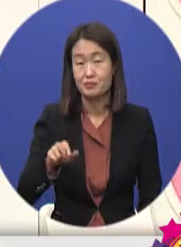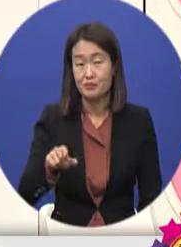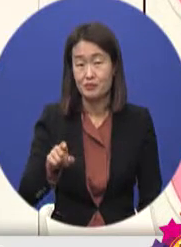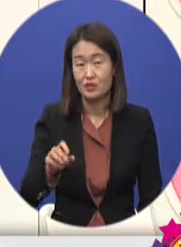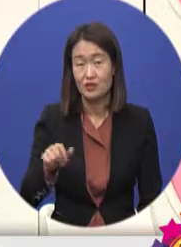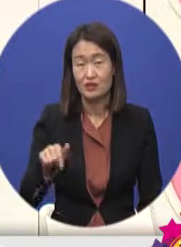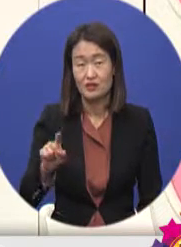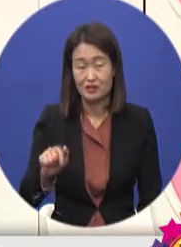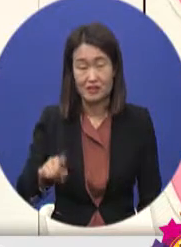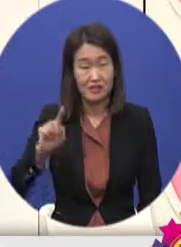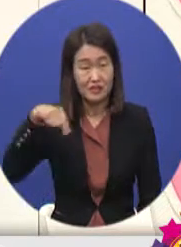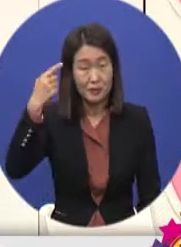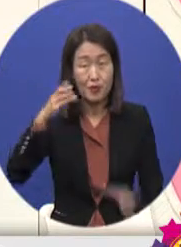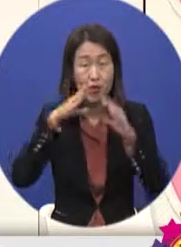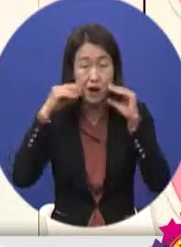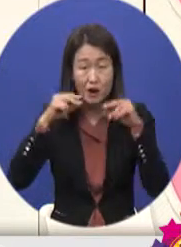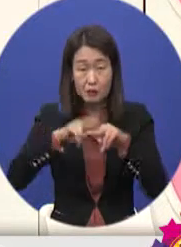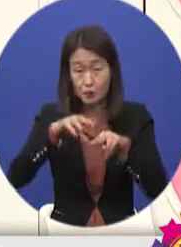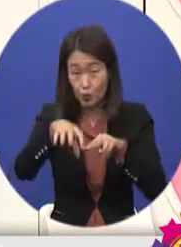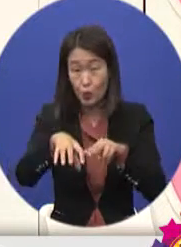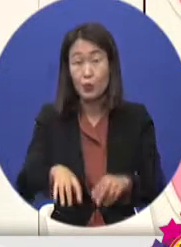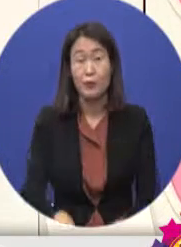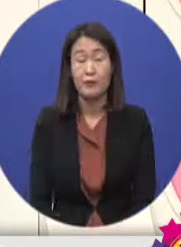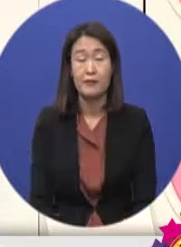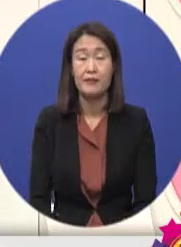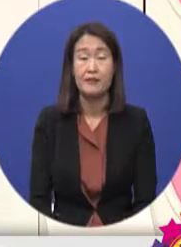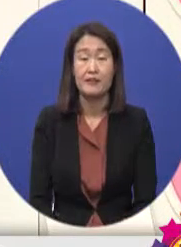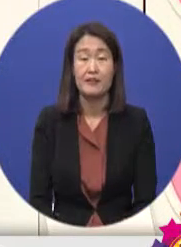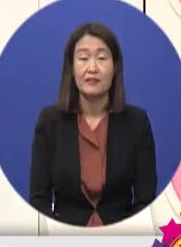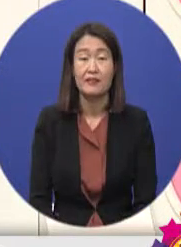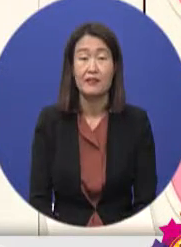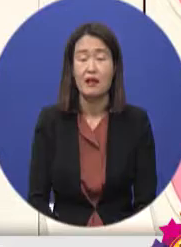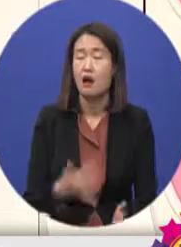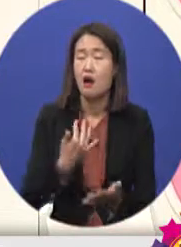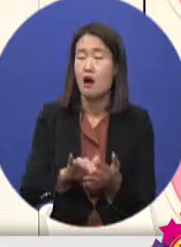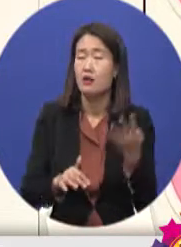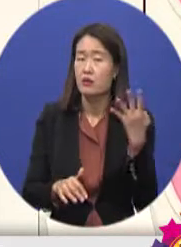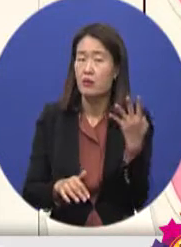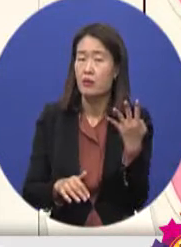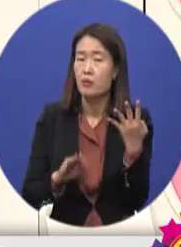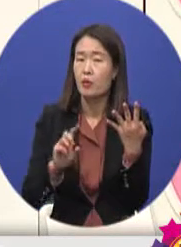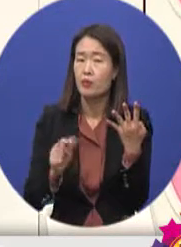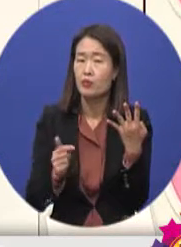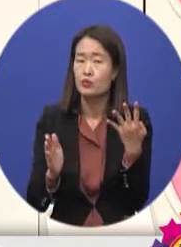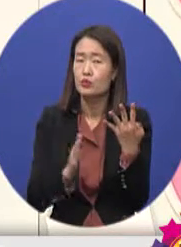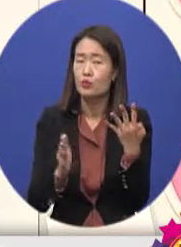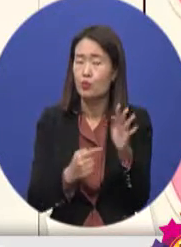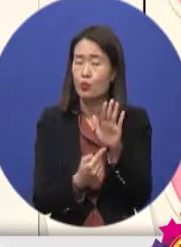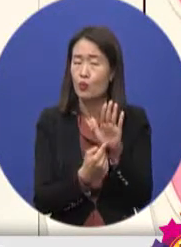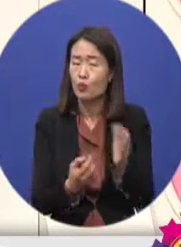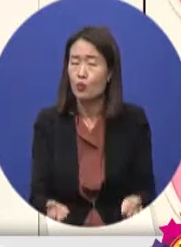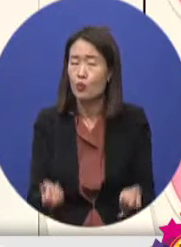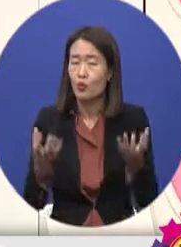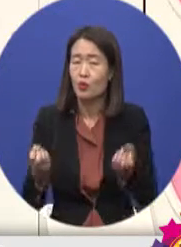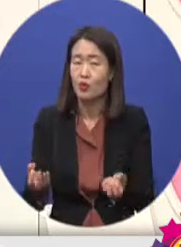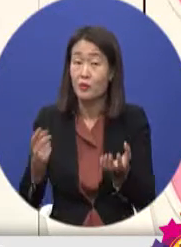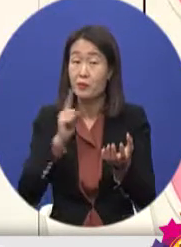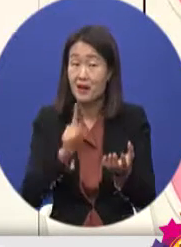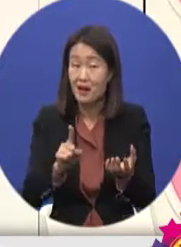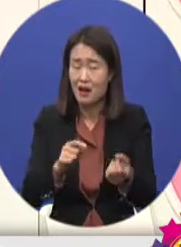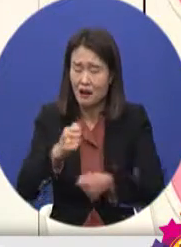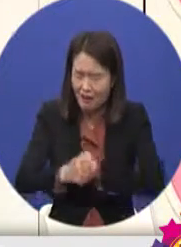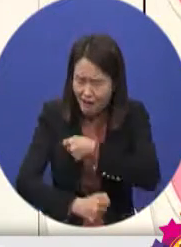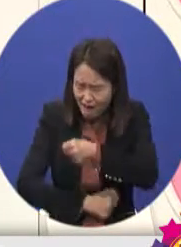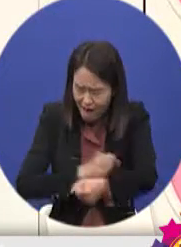달 6일은 광화문에서 아, 총 4번에 걸쳐서 콘서트가 진행될 예정이라고 합니다.